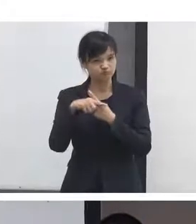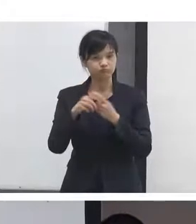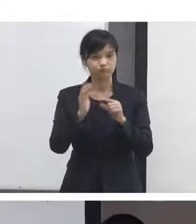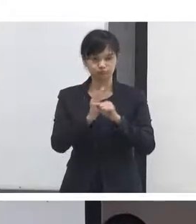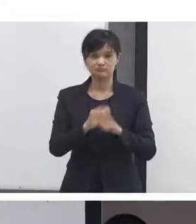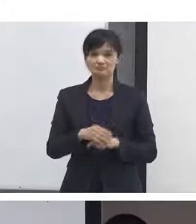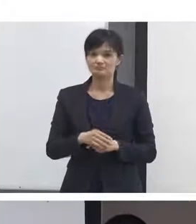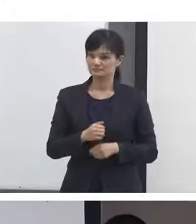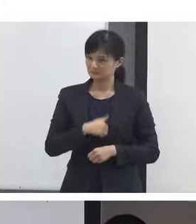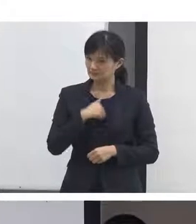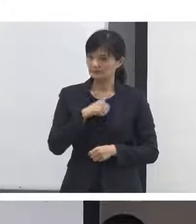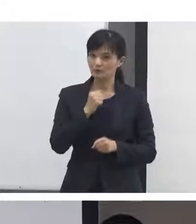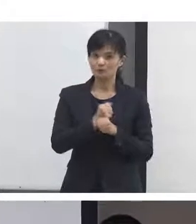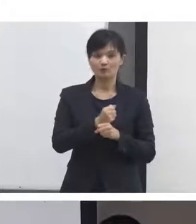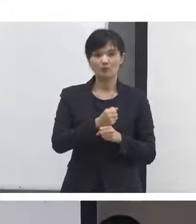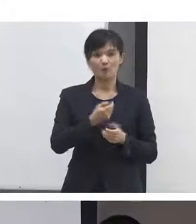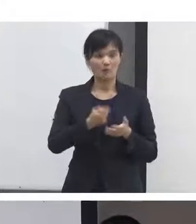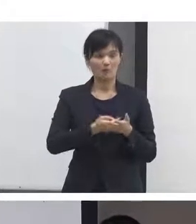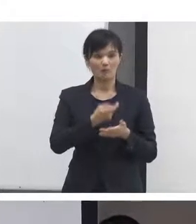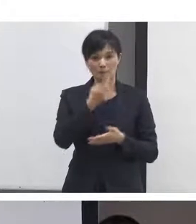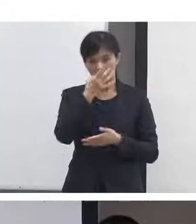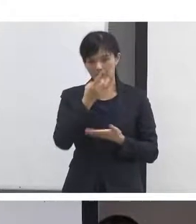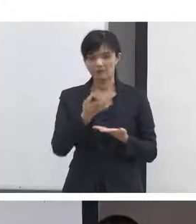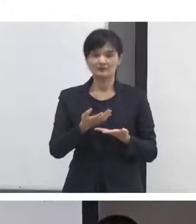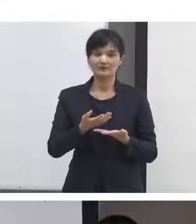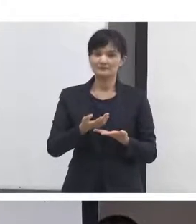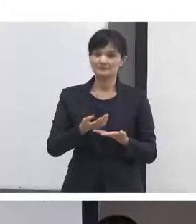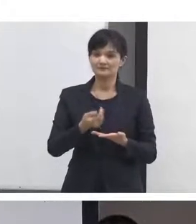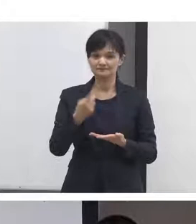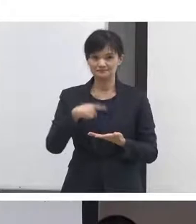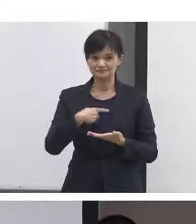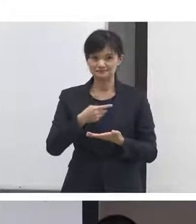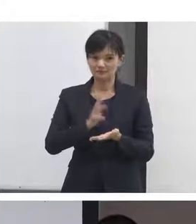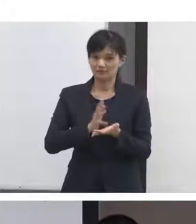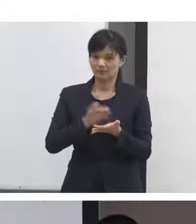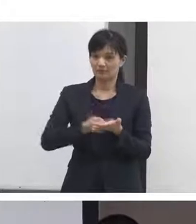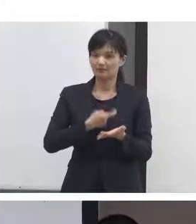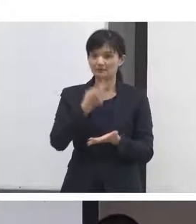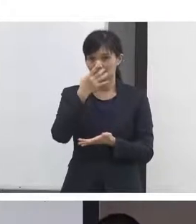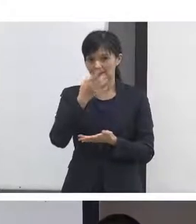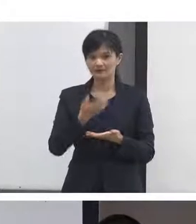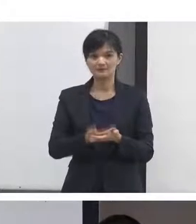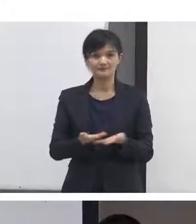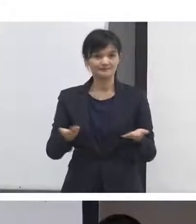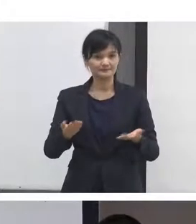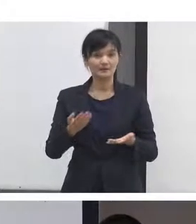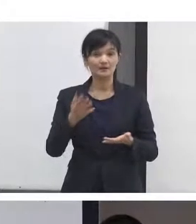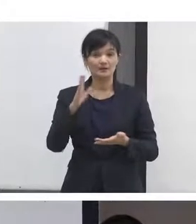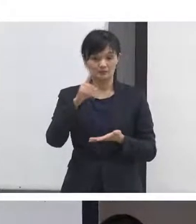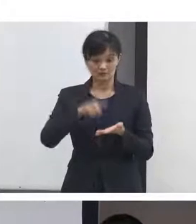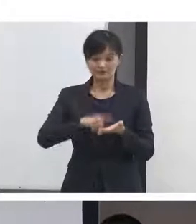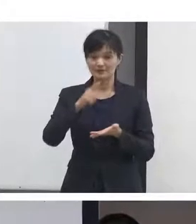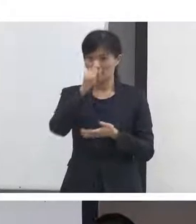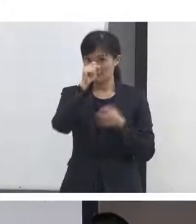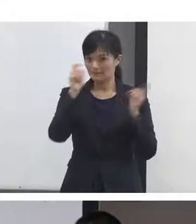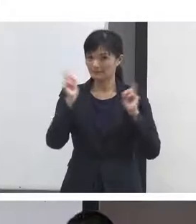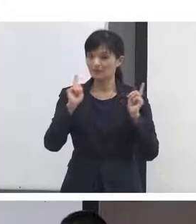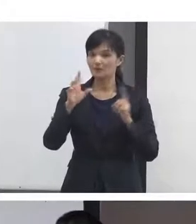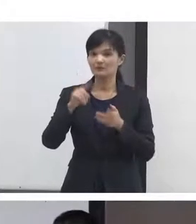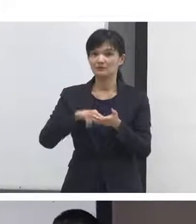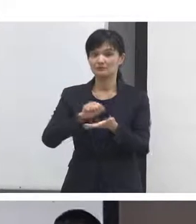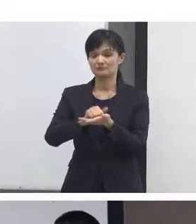不完，绝对讲不完，所以我们就这样。那这个其实很有趣，这个是有一次 有一位记者寄信来 GNV